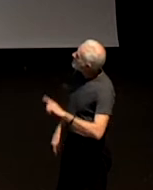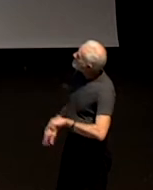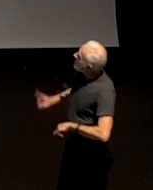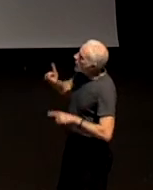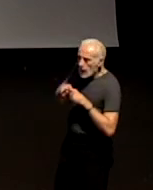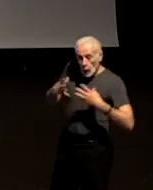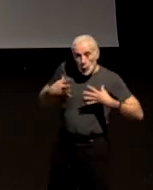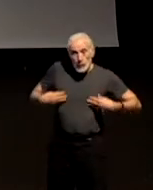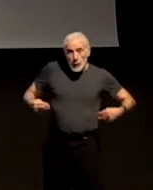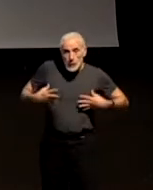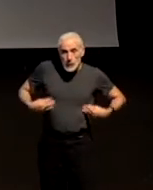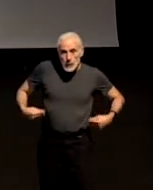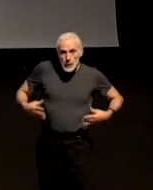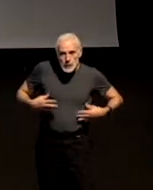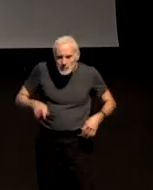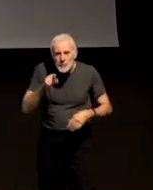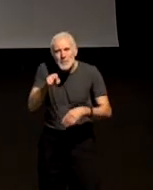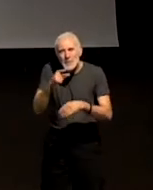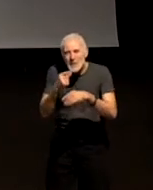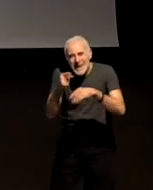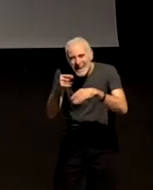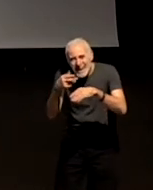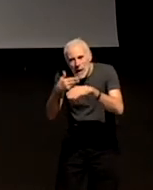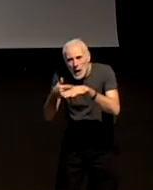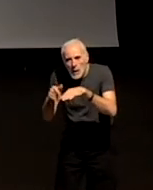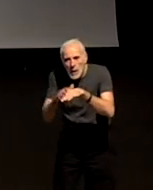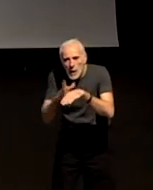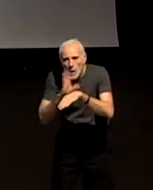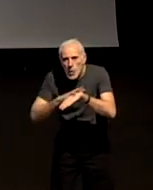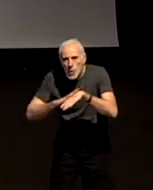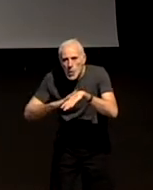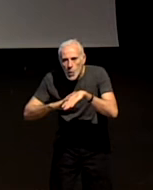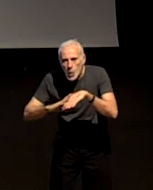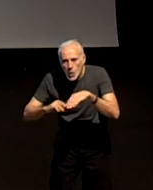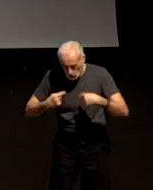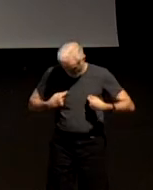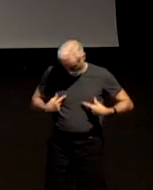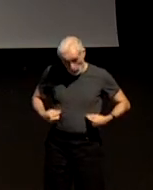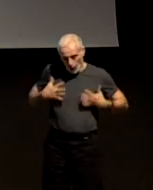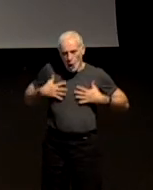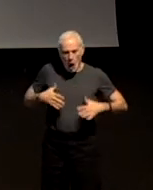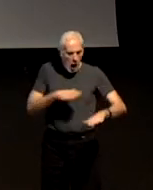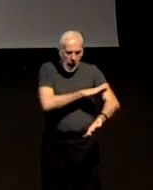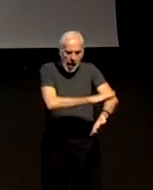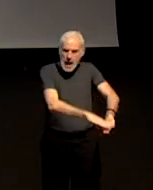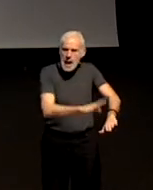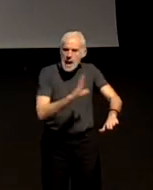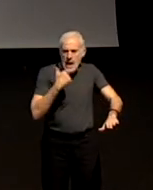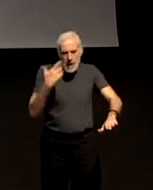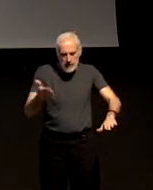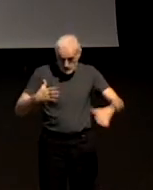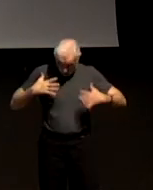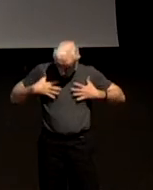et très très velouté très doux les plumes de corps a notamment ce qu'on a et plume de vol dont on va parler